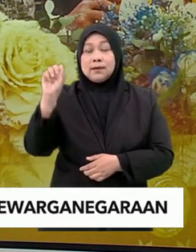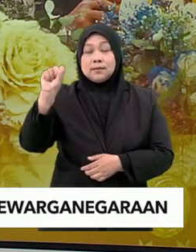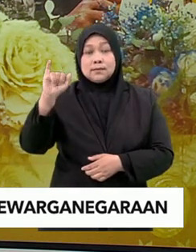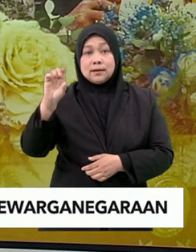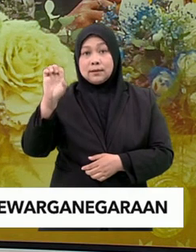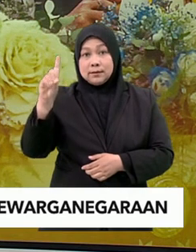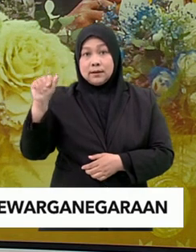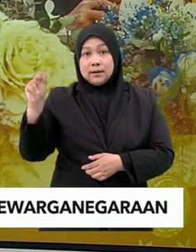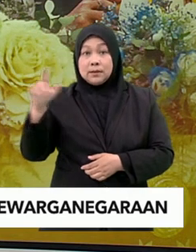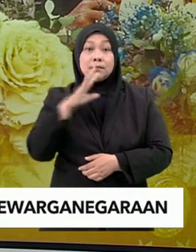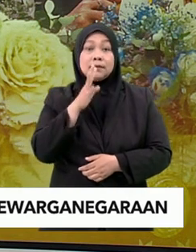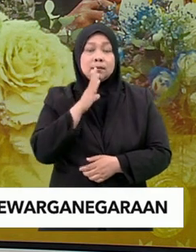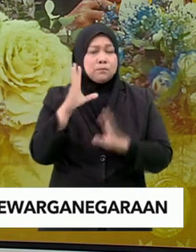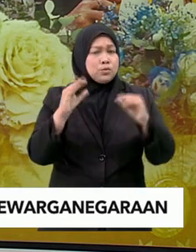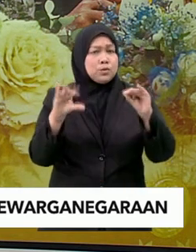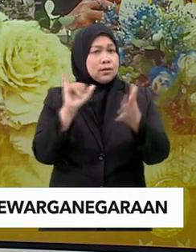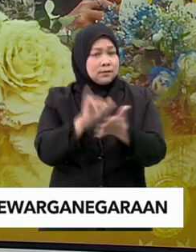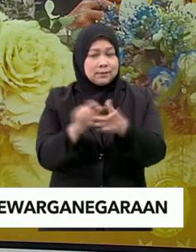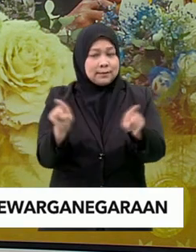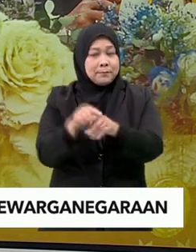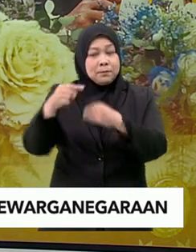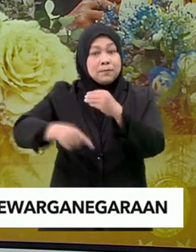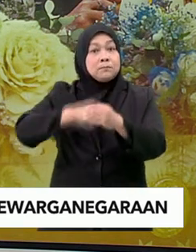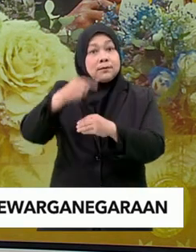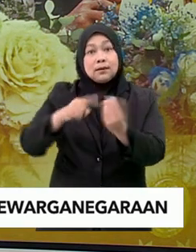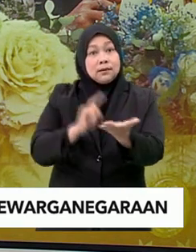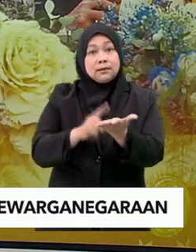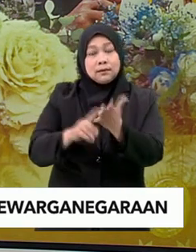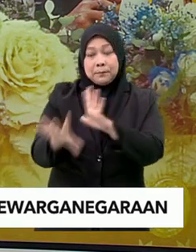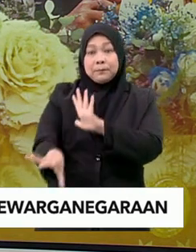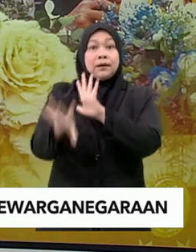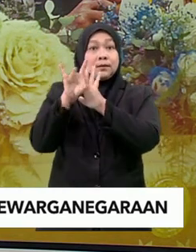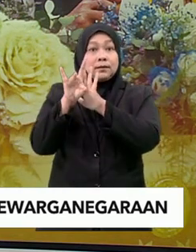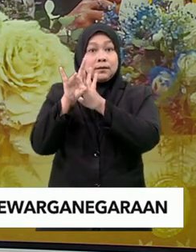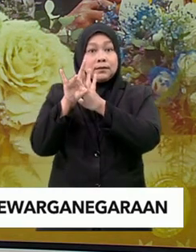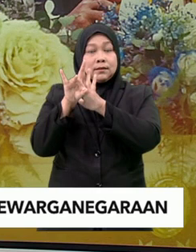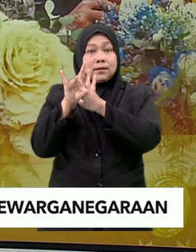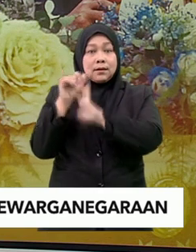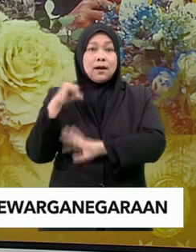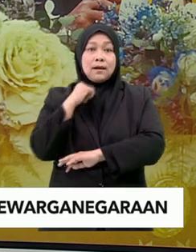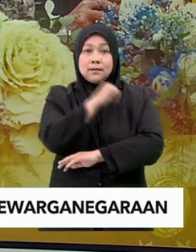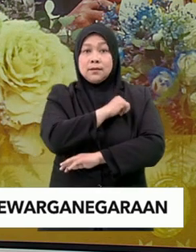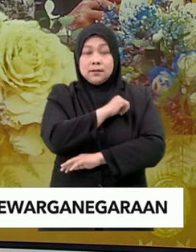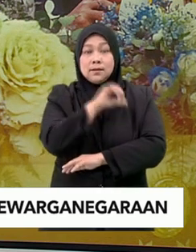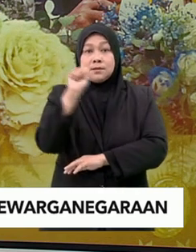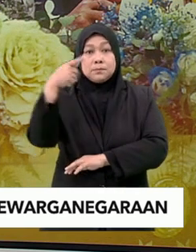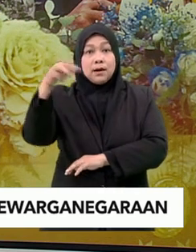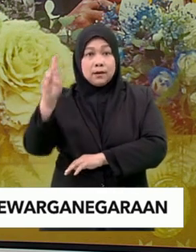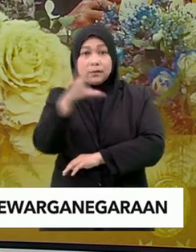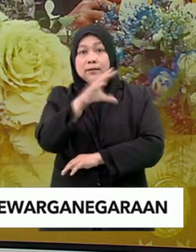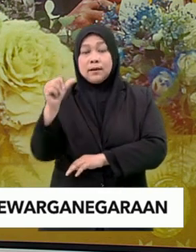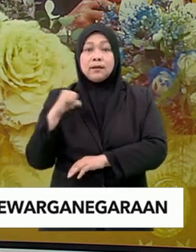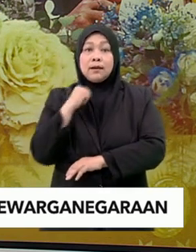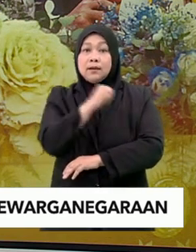Daniel Ahmad berkata mesyuarat itu juga membincangkan mengenai pelantikan suruhanjaya pilihan Raya dan